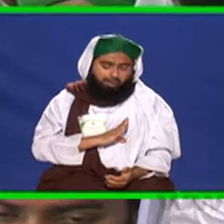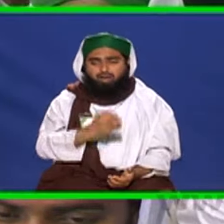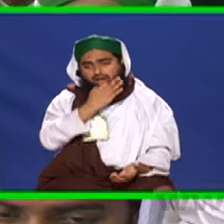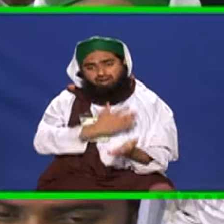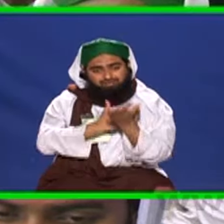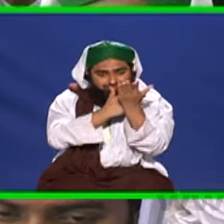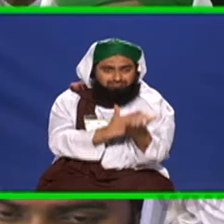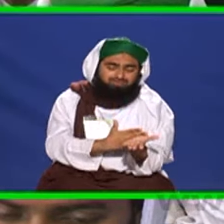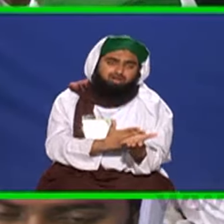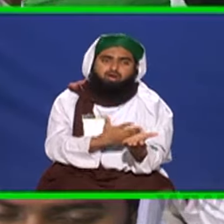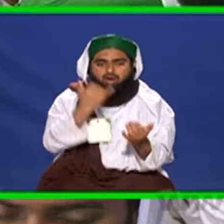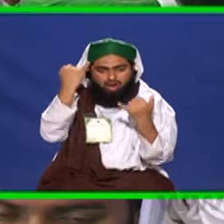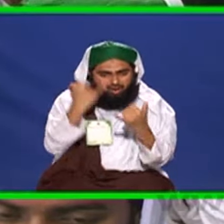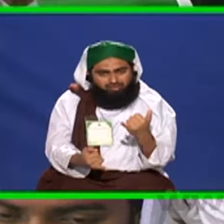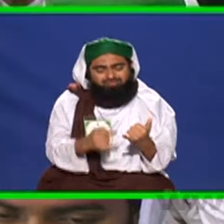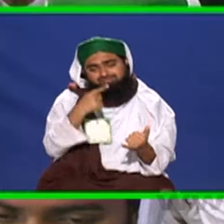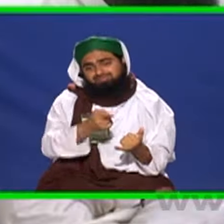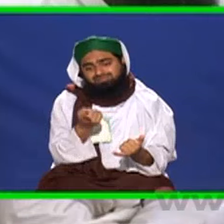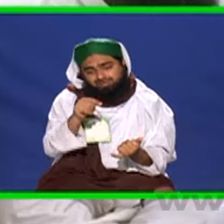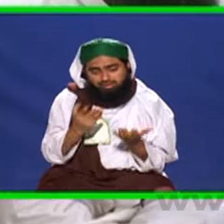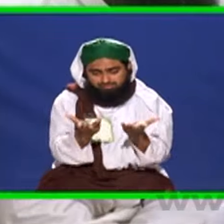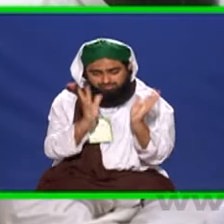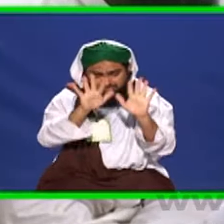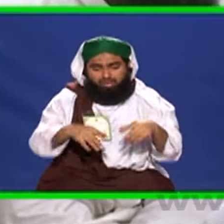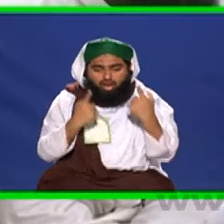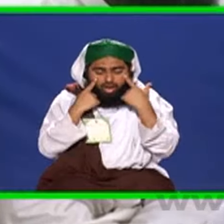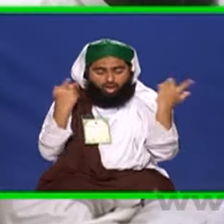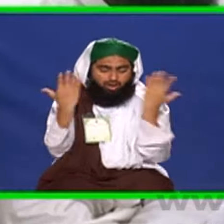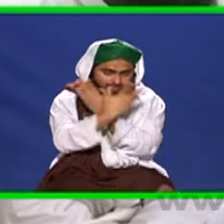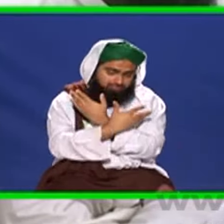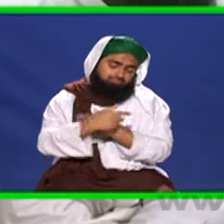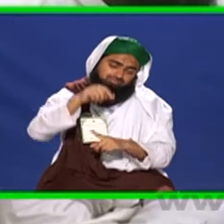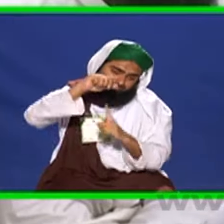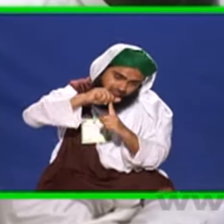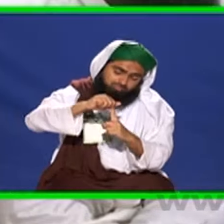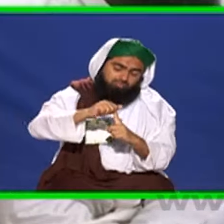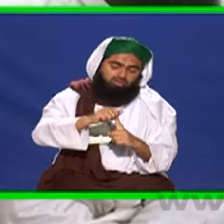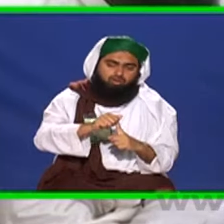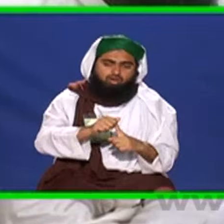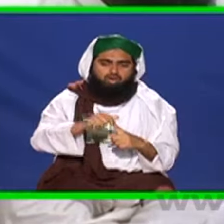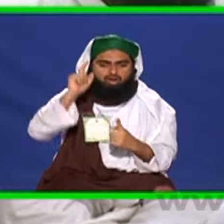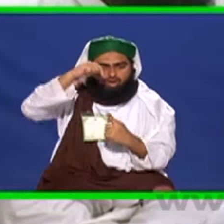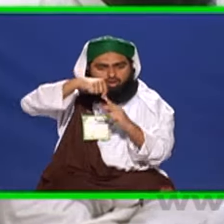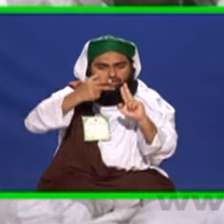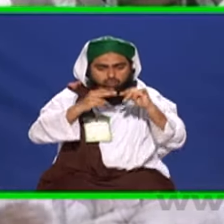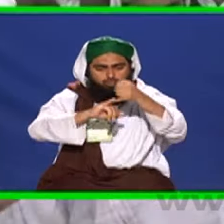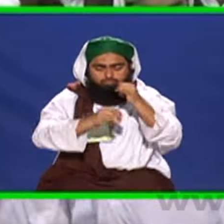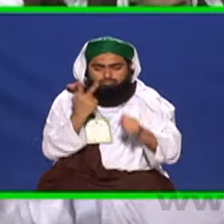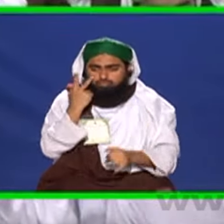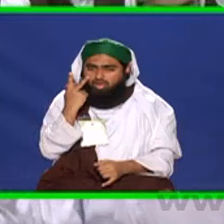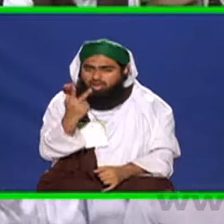کل قیامت میں مجھے اندھا اٹھا. شیخ سعدی کو بڑا تعجب ہوا, کہ یہ عجیب شخص ہے، یہ عجیب و غریب دعا مانگ